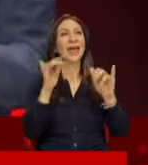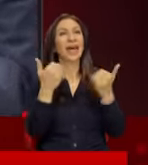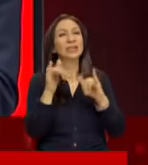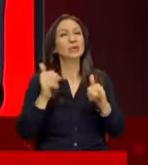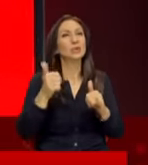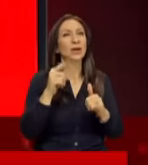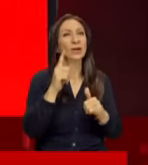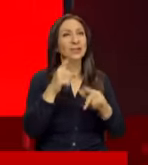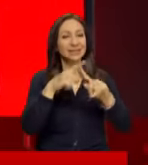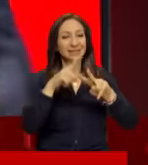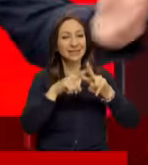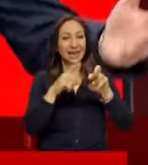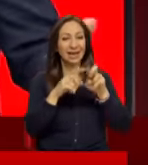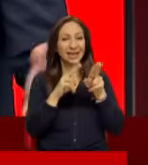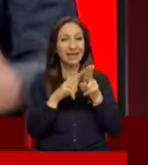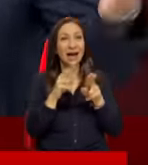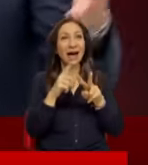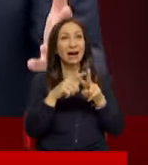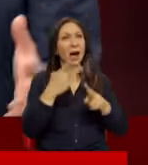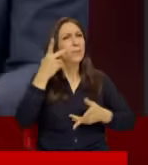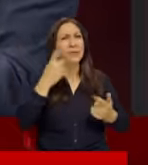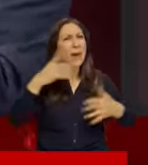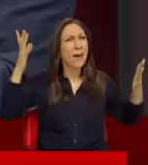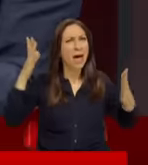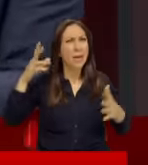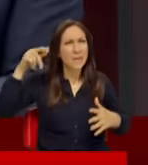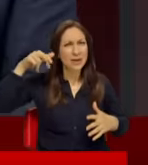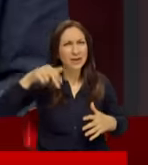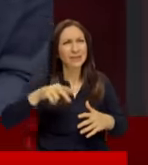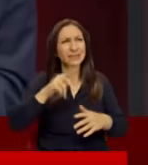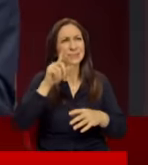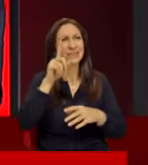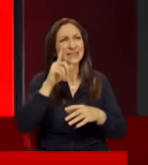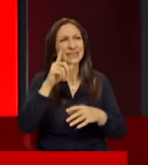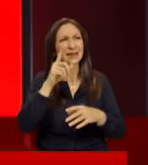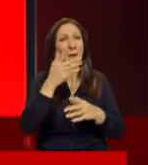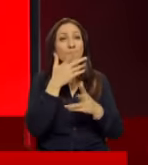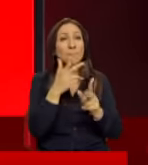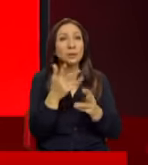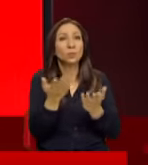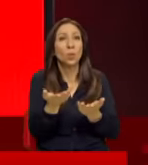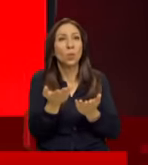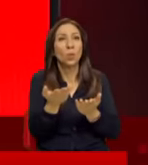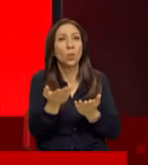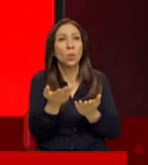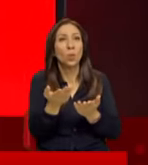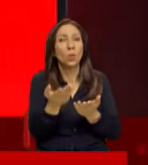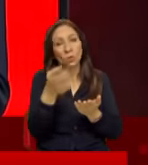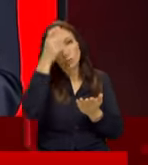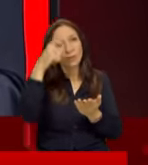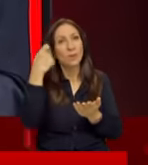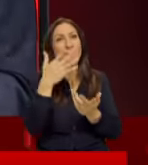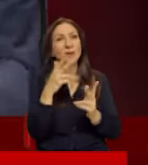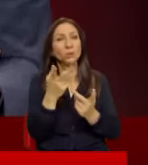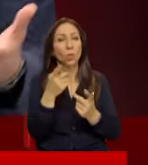Orada Tarık Akan'a falan şey yap, bana abla demeyin diye merdivenlerden çıktığı bir sahne var ya, resmen öyleydi yani Meral Hanım'ın